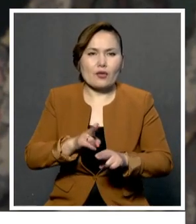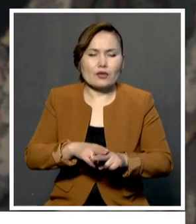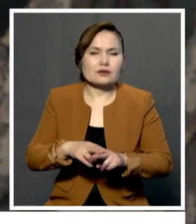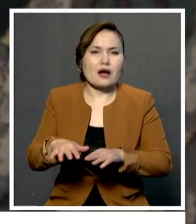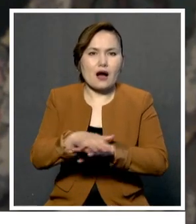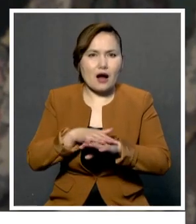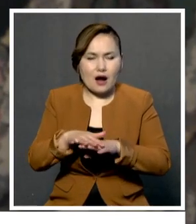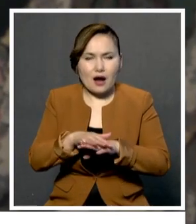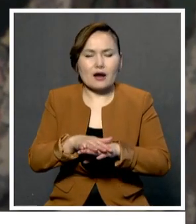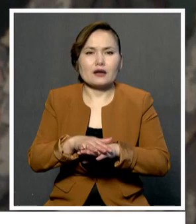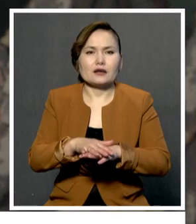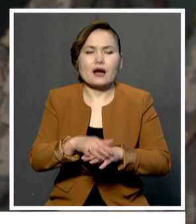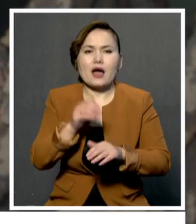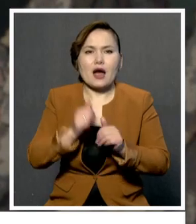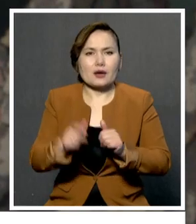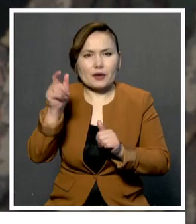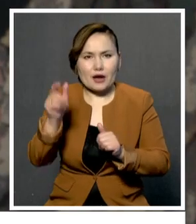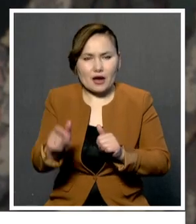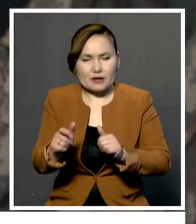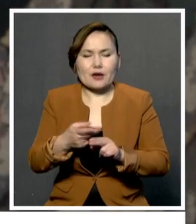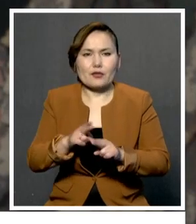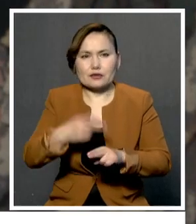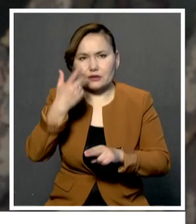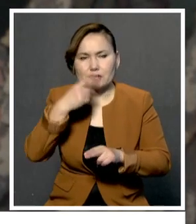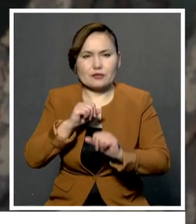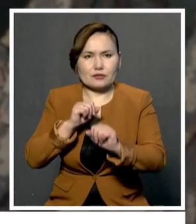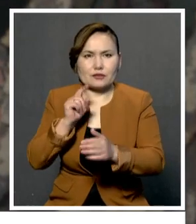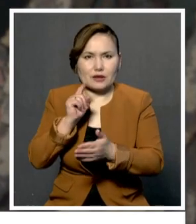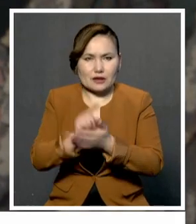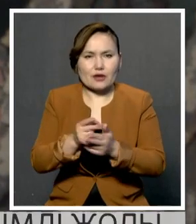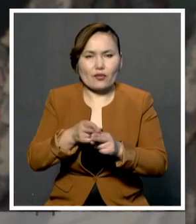қоғамда тиісті осы мәселе бойынша жауапкершілік түсіністік болмаса,